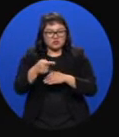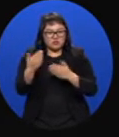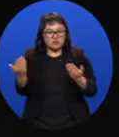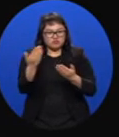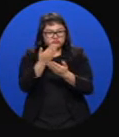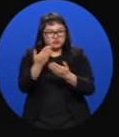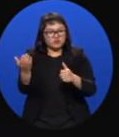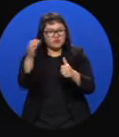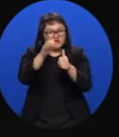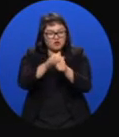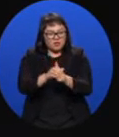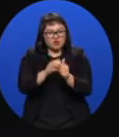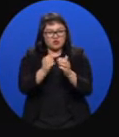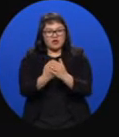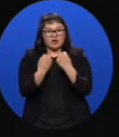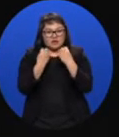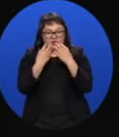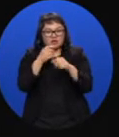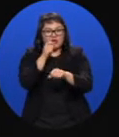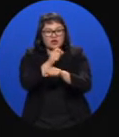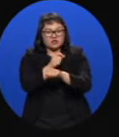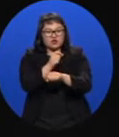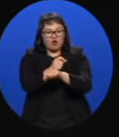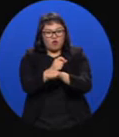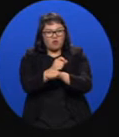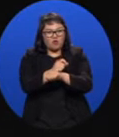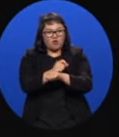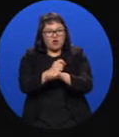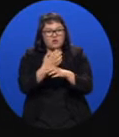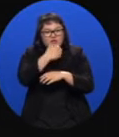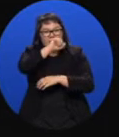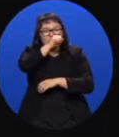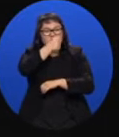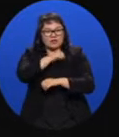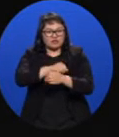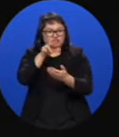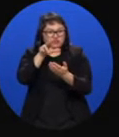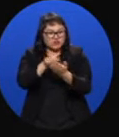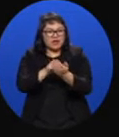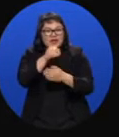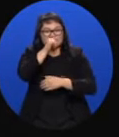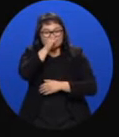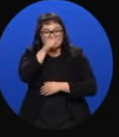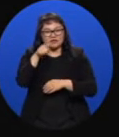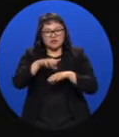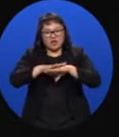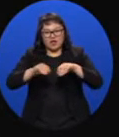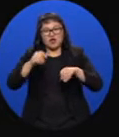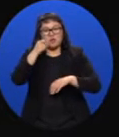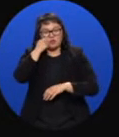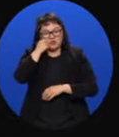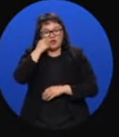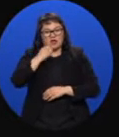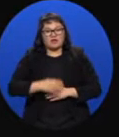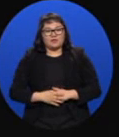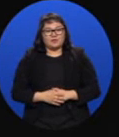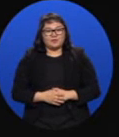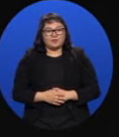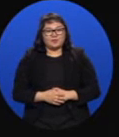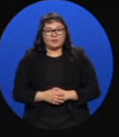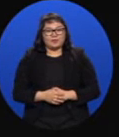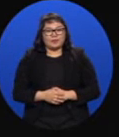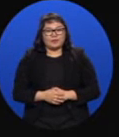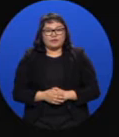위임받음으로써 새로운 행정수요가 발생하고 예산 발생 수요가 발생을 하고 있는데 이것이 해결되고 있지 못합니다. 그리고